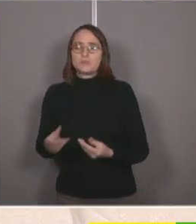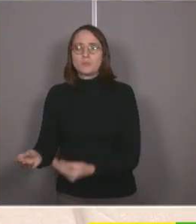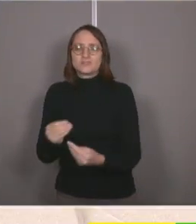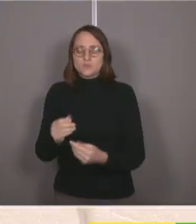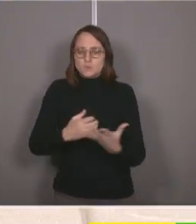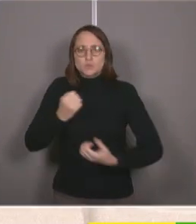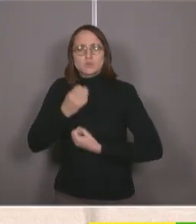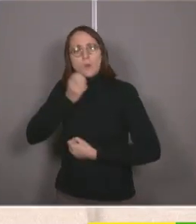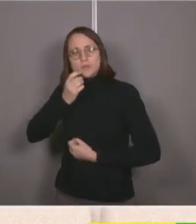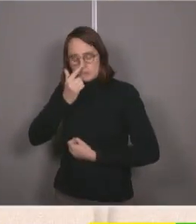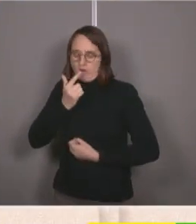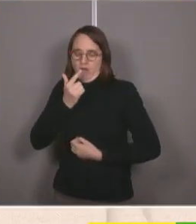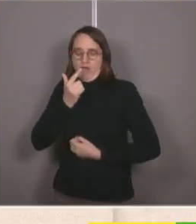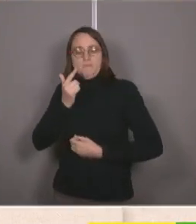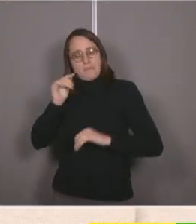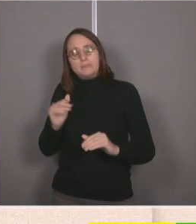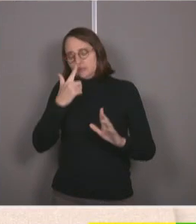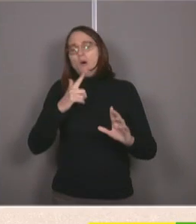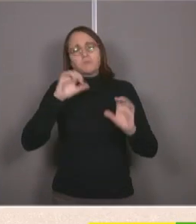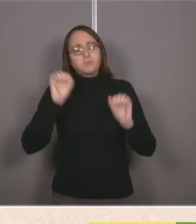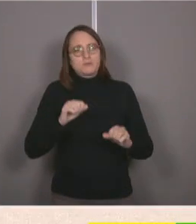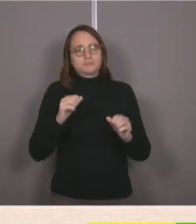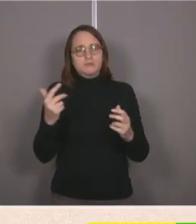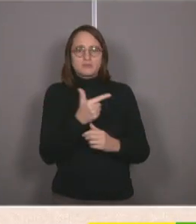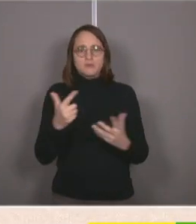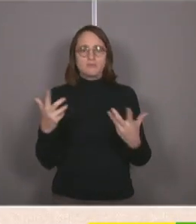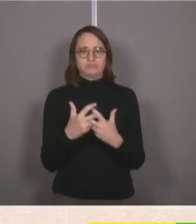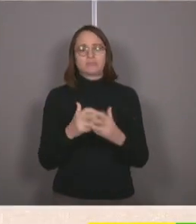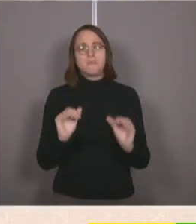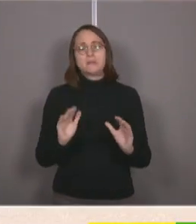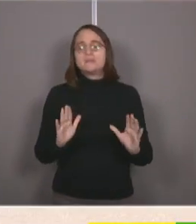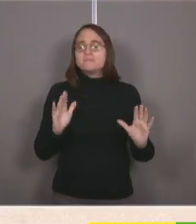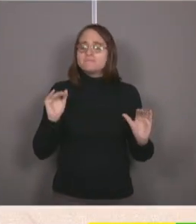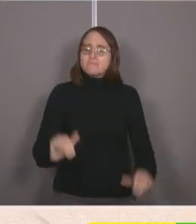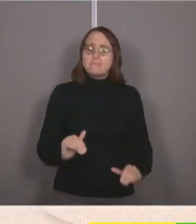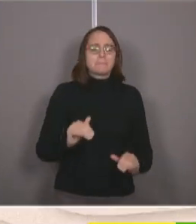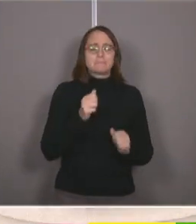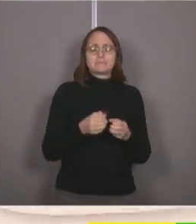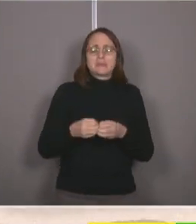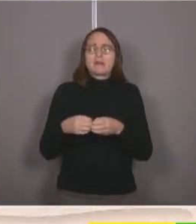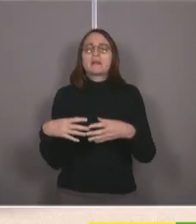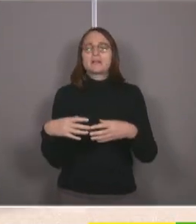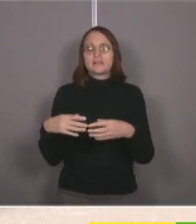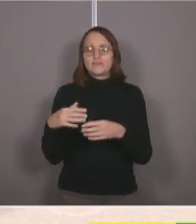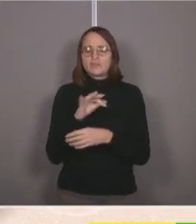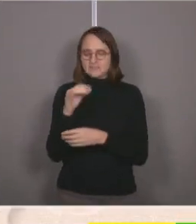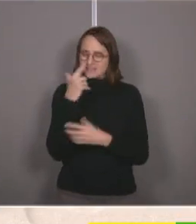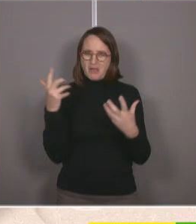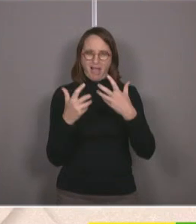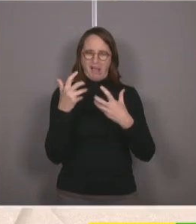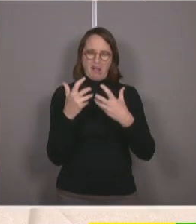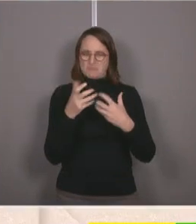rejeté et globalement dépassé, quand bien même, vous le voyez, auprès des Français qui disent non, ce ne sont pas vraiment des objectifs